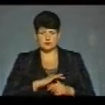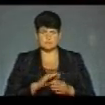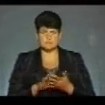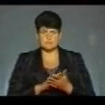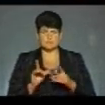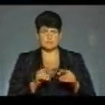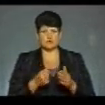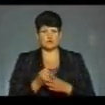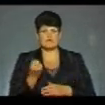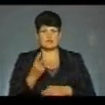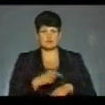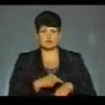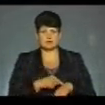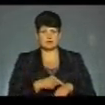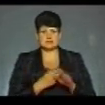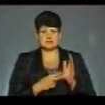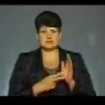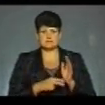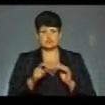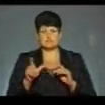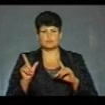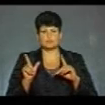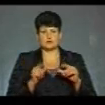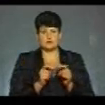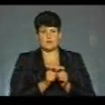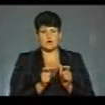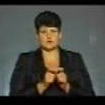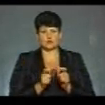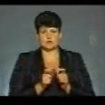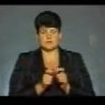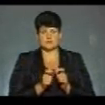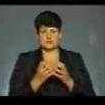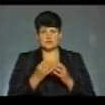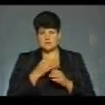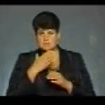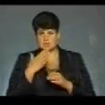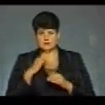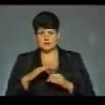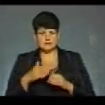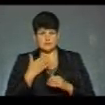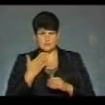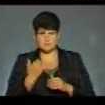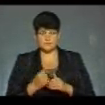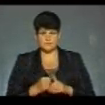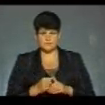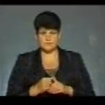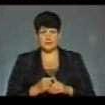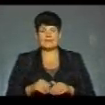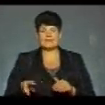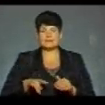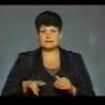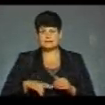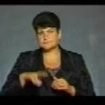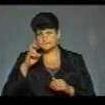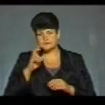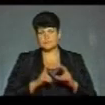години. 70 чоловік проїхало по карточках. Ще багато учнів не мають. Директор комунального